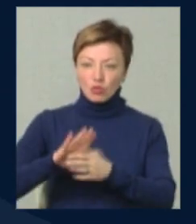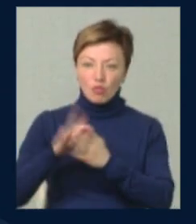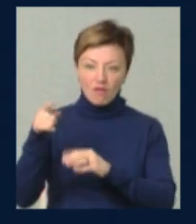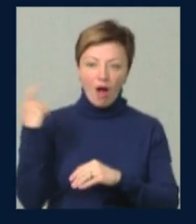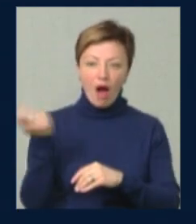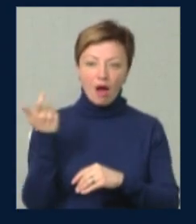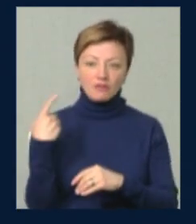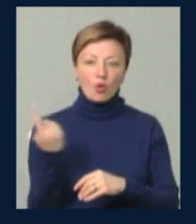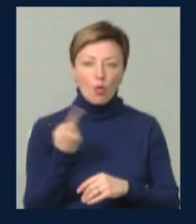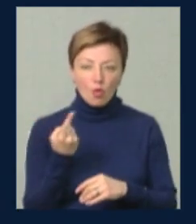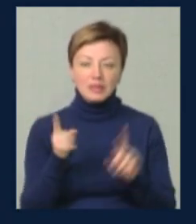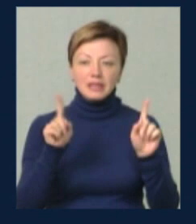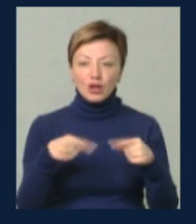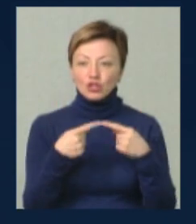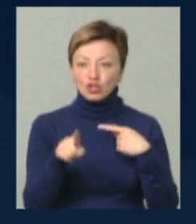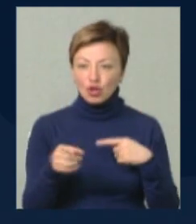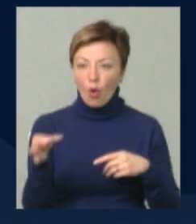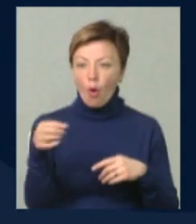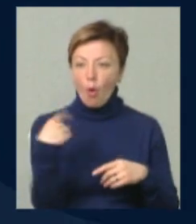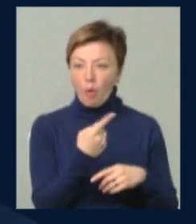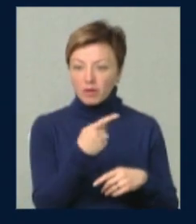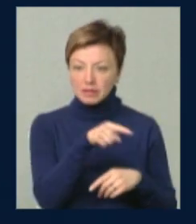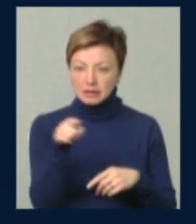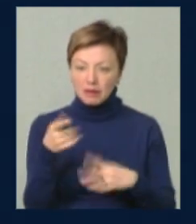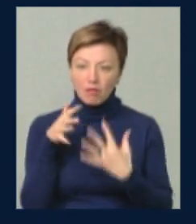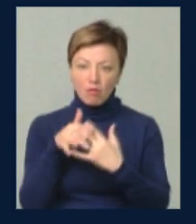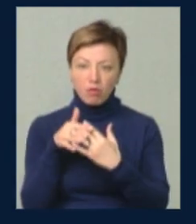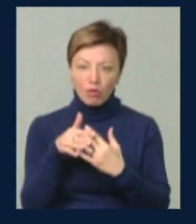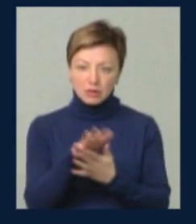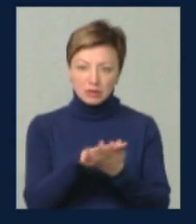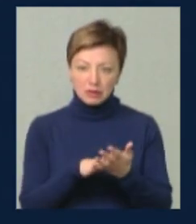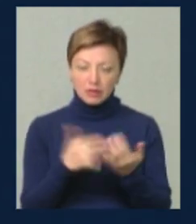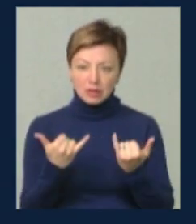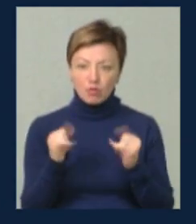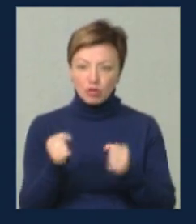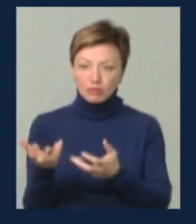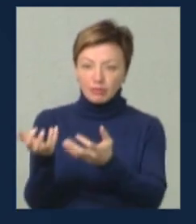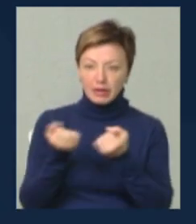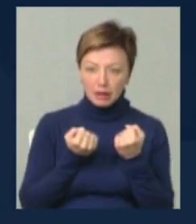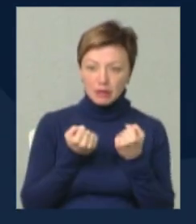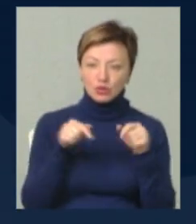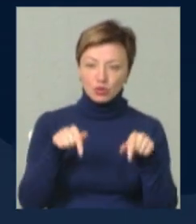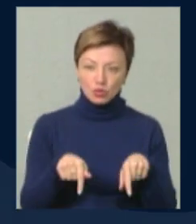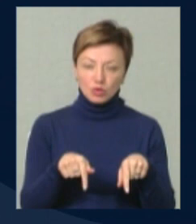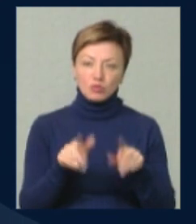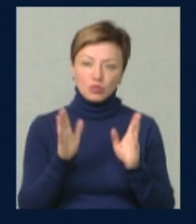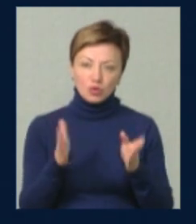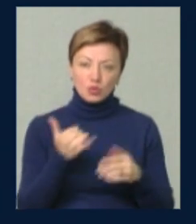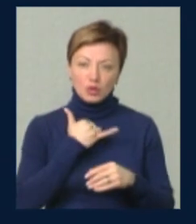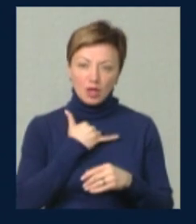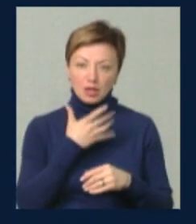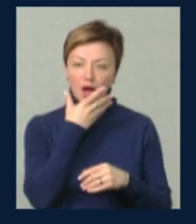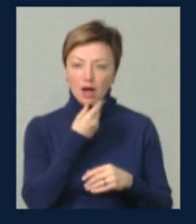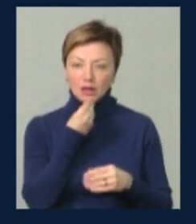в Харківській області і навіть в інших областях, де проводяться бої. Ми можемо сміло приймати їх, і вони будуть у нас